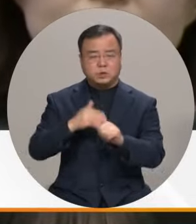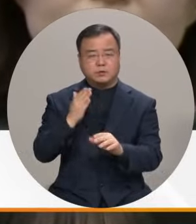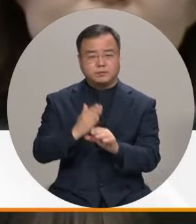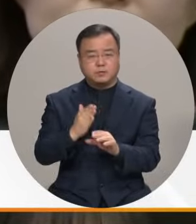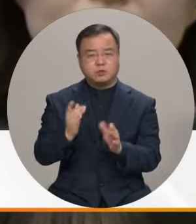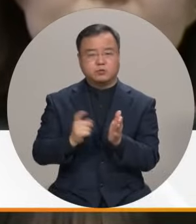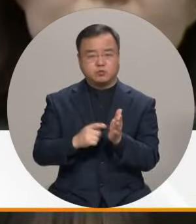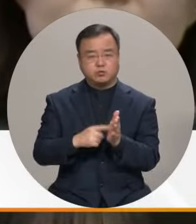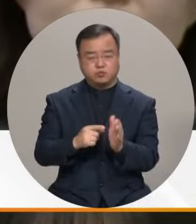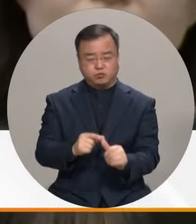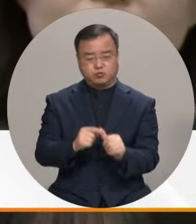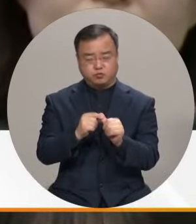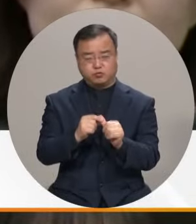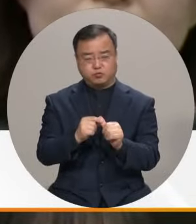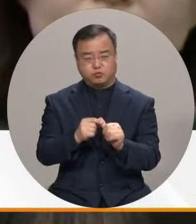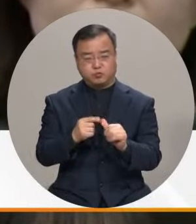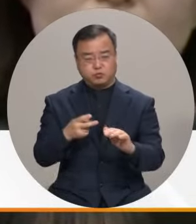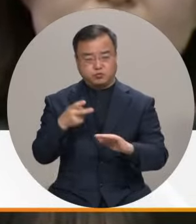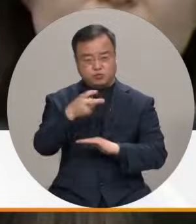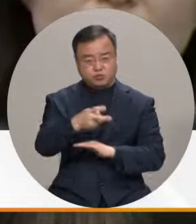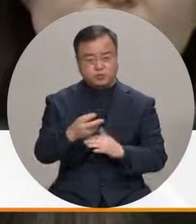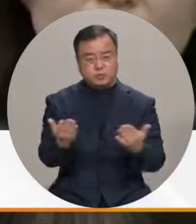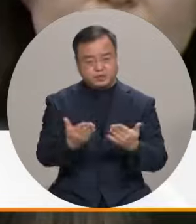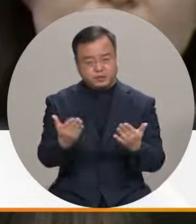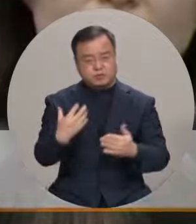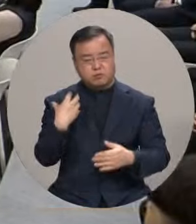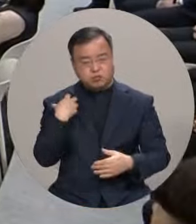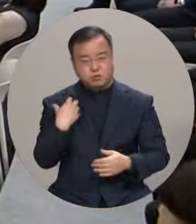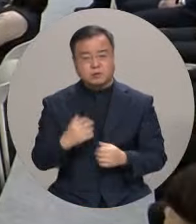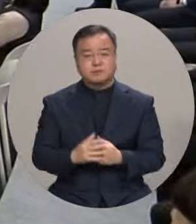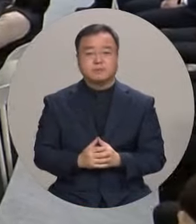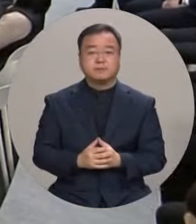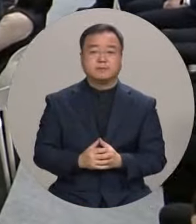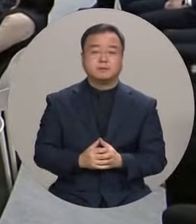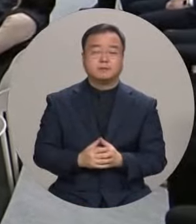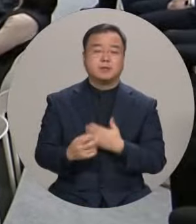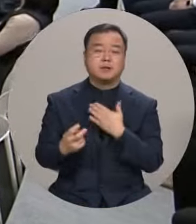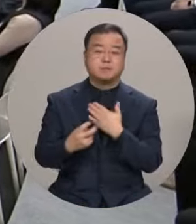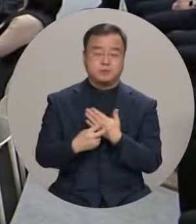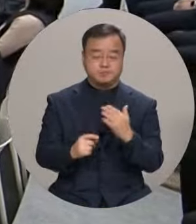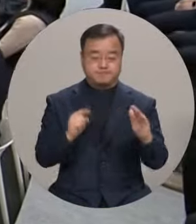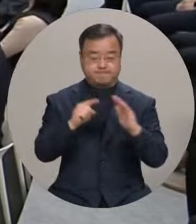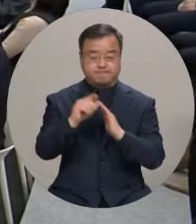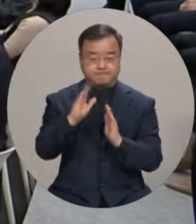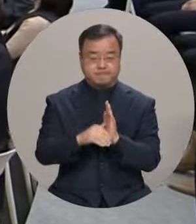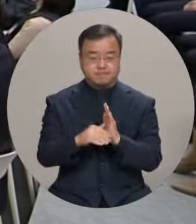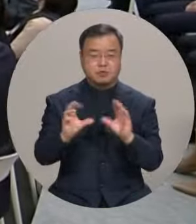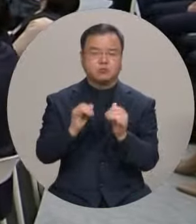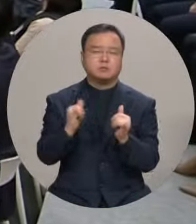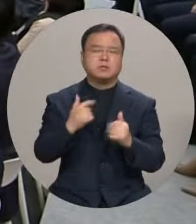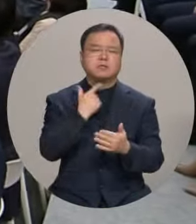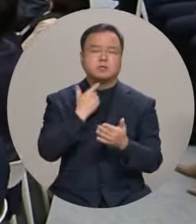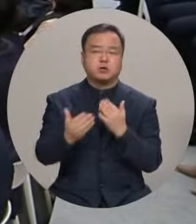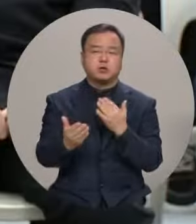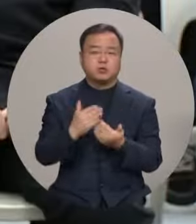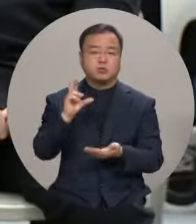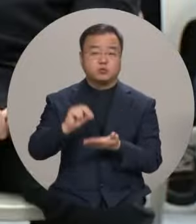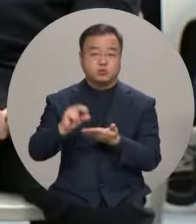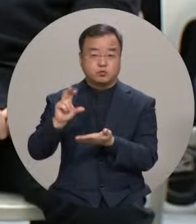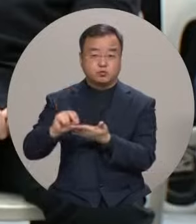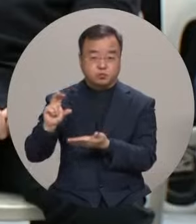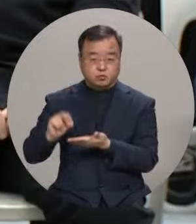대해서 부담감이 가장 큰 것도 사실입니다 병원에 갈 때 국민들이 겪는 흔한 문제들입니다